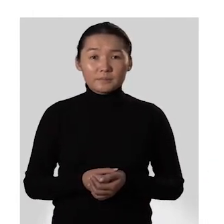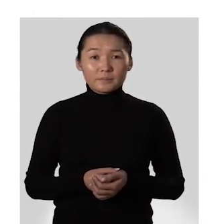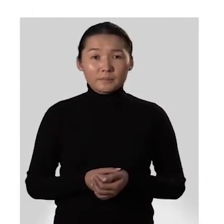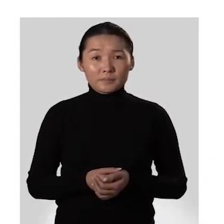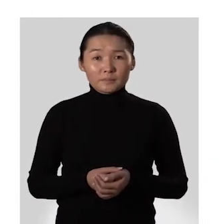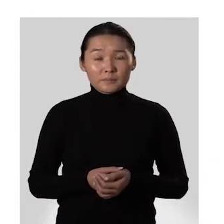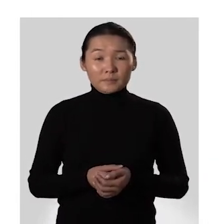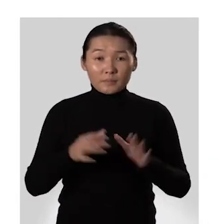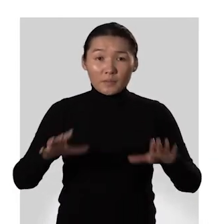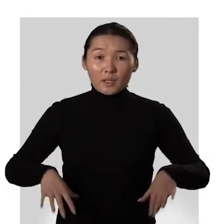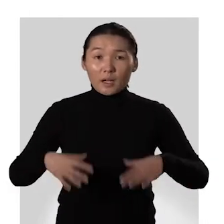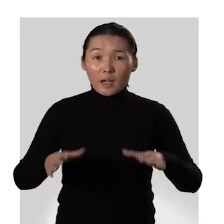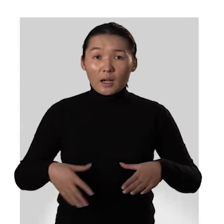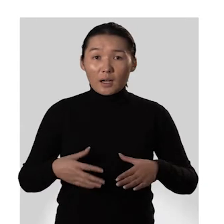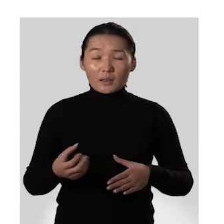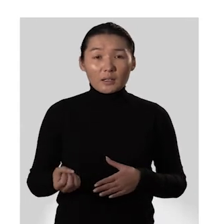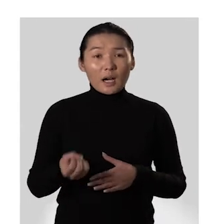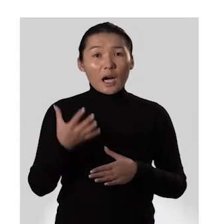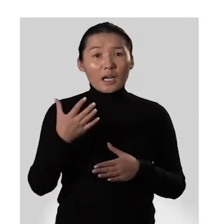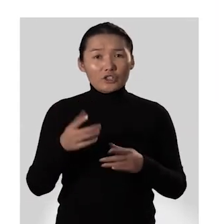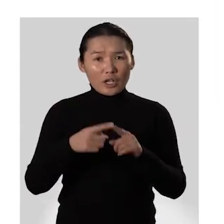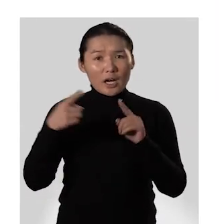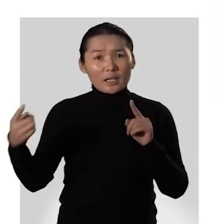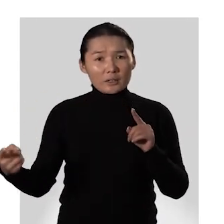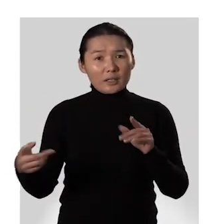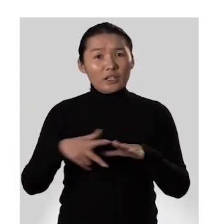Ат канча аралыкка чабылат?